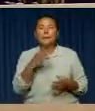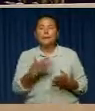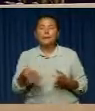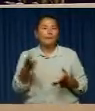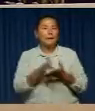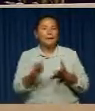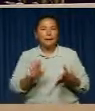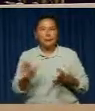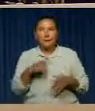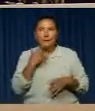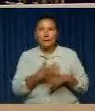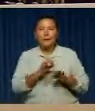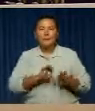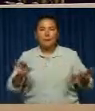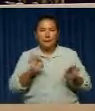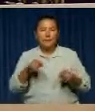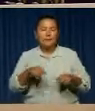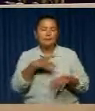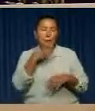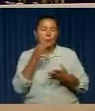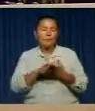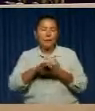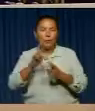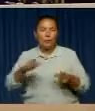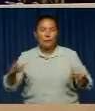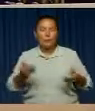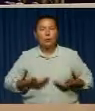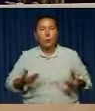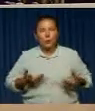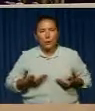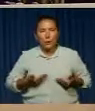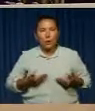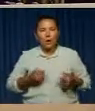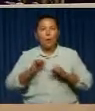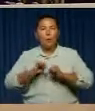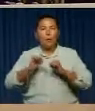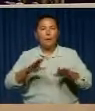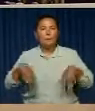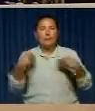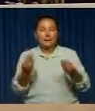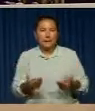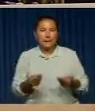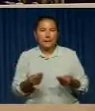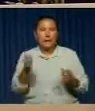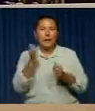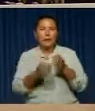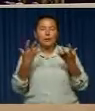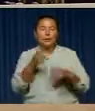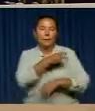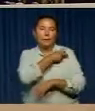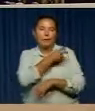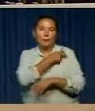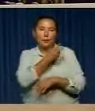танымал, енді бөліп отырып айтпай қойын ол жерде дегенде, жалпы тұрғындар қоғам белсенділерден біздерге күнделікті